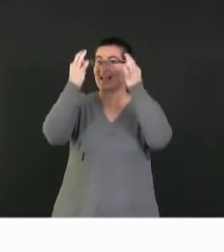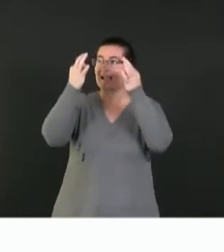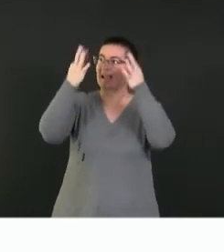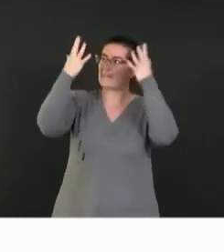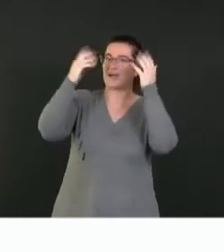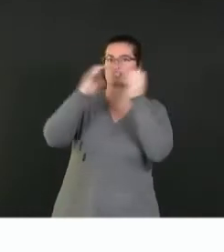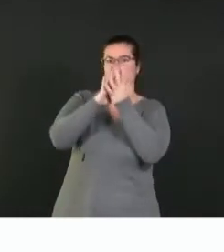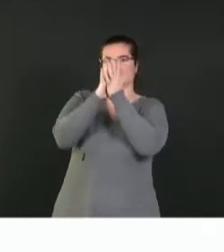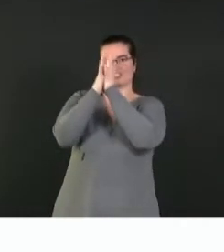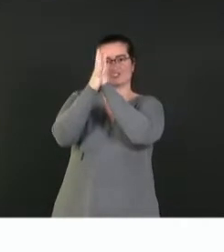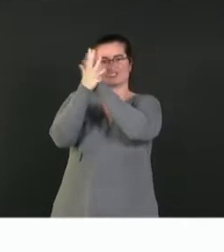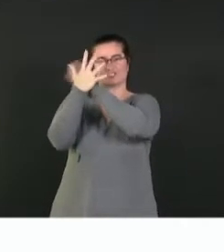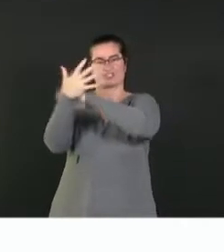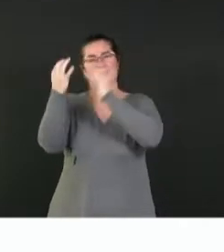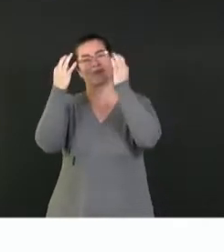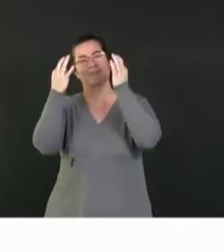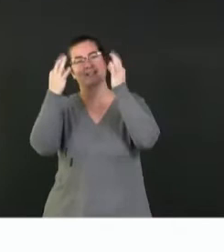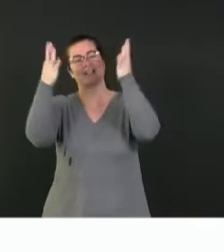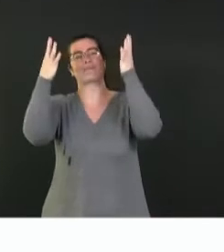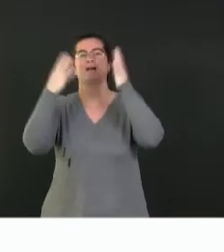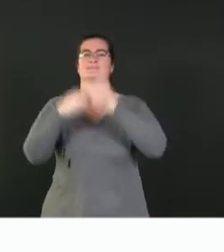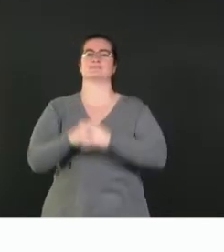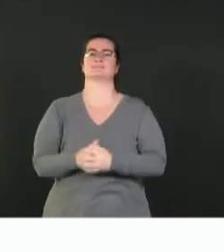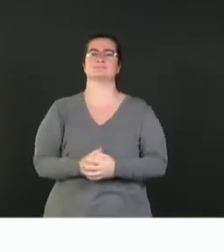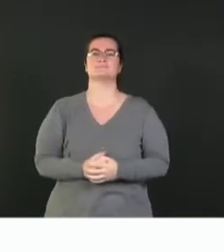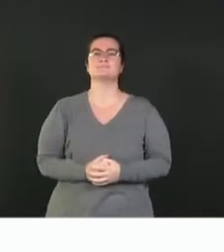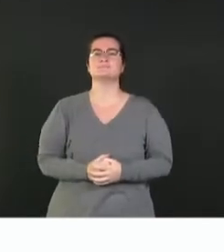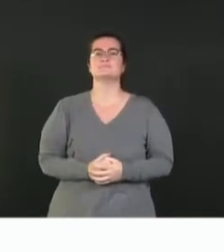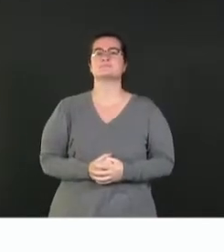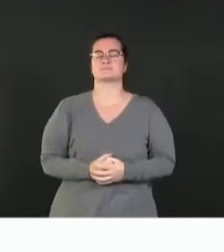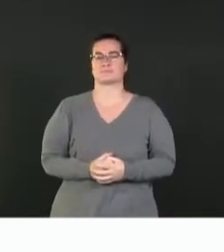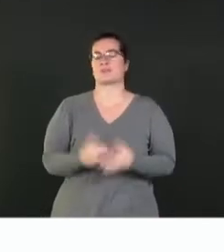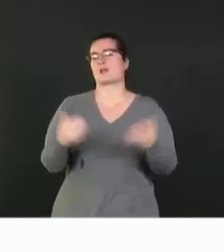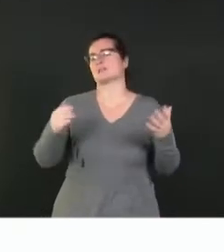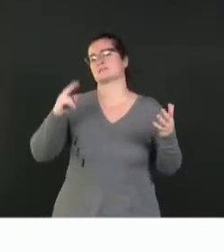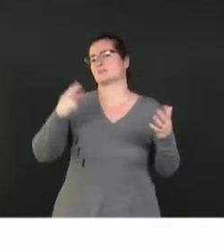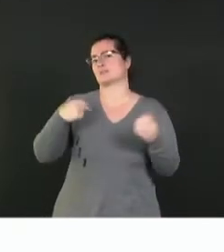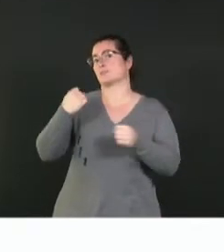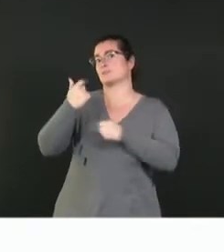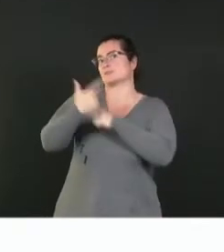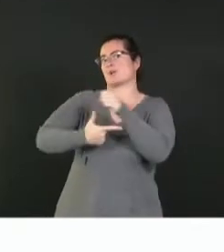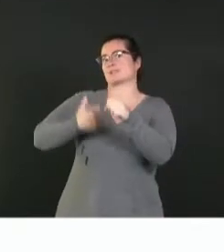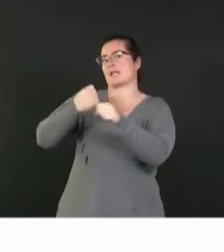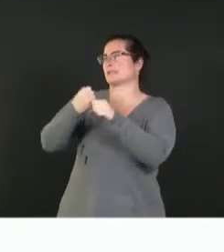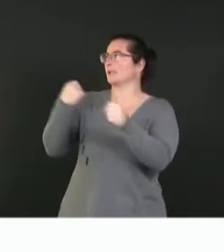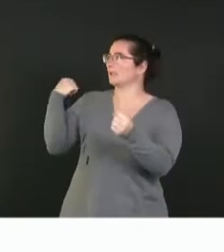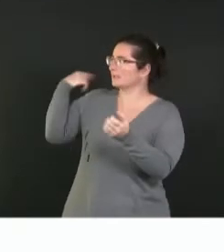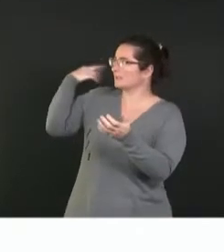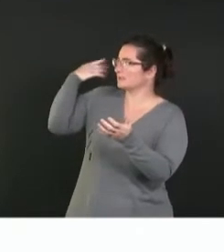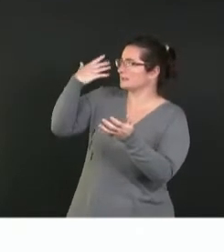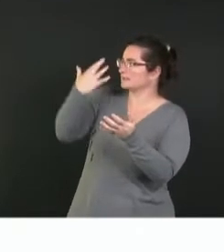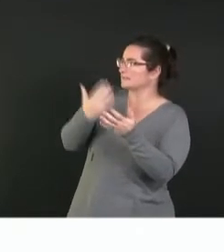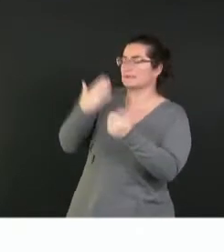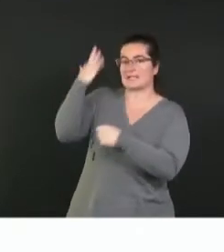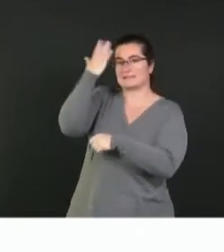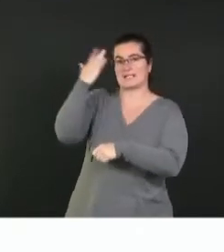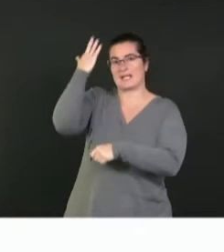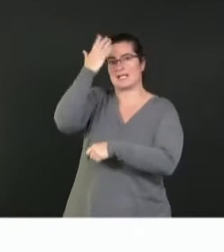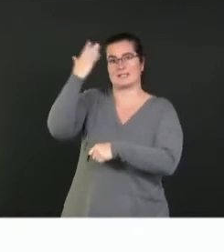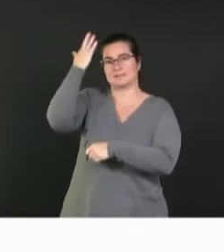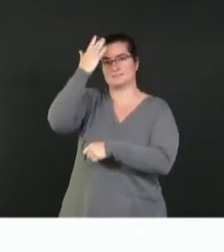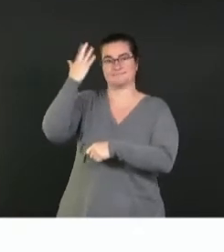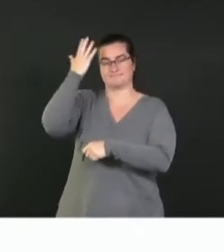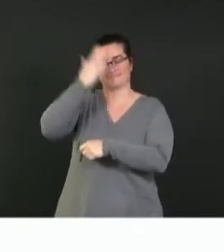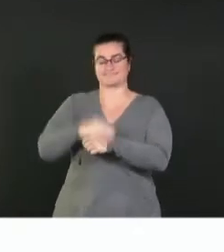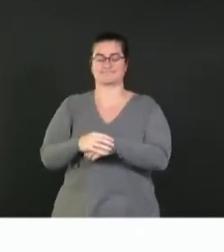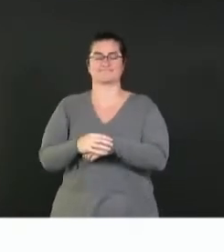un vrai facteur qui nous tombe dessus depuis plusieurs années et pour lequel on a beaucoup d'incertitudes. Mais en fait, on peut justement considérer